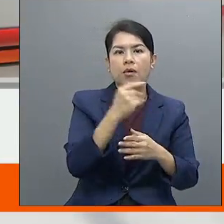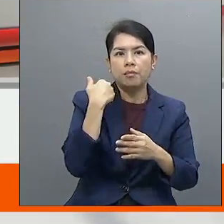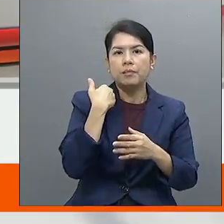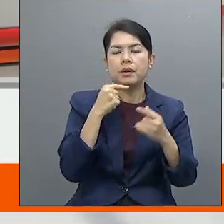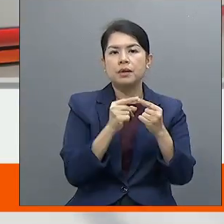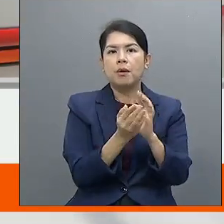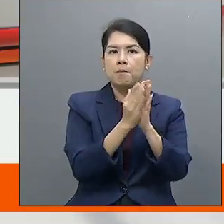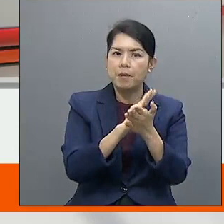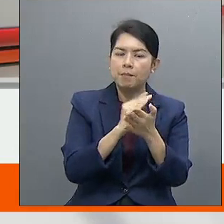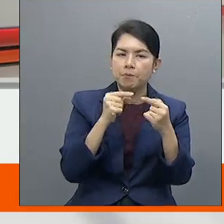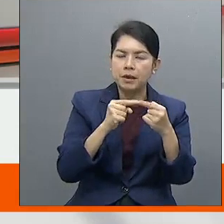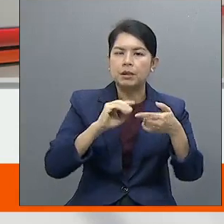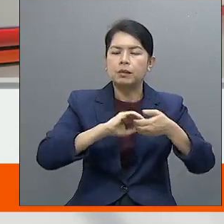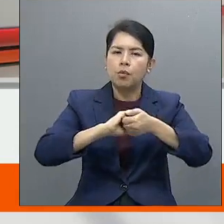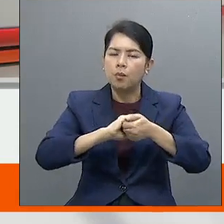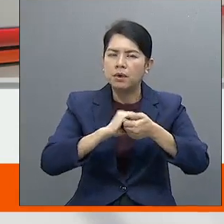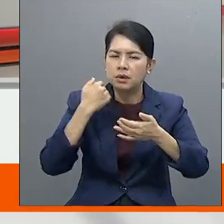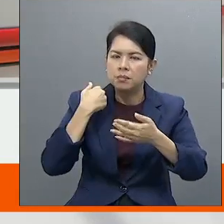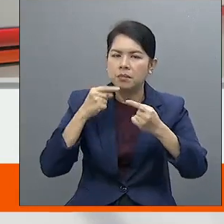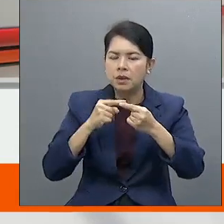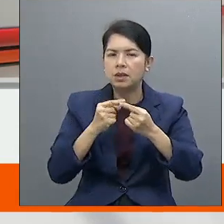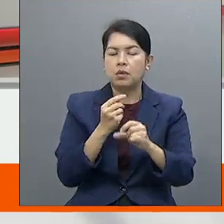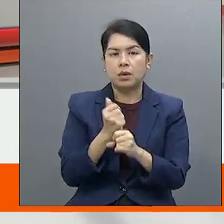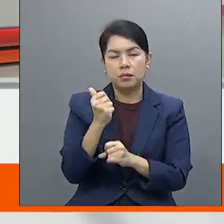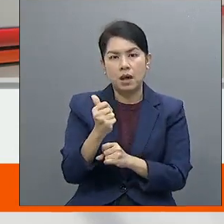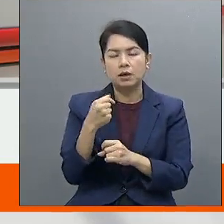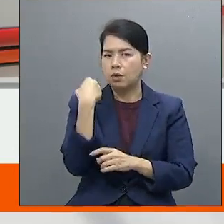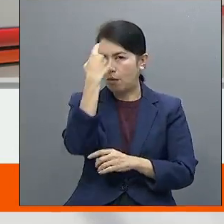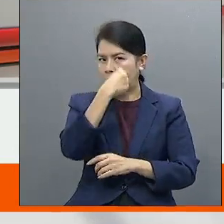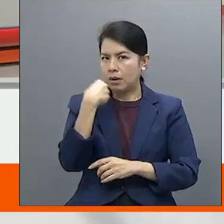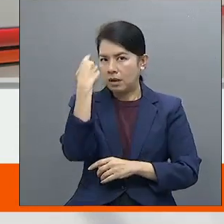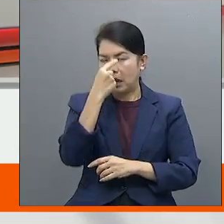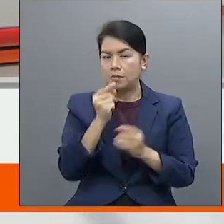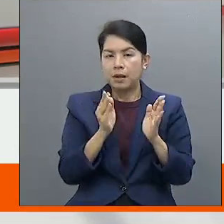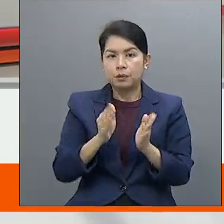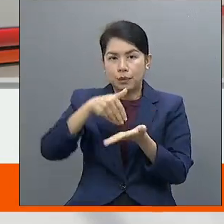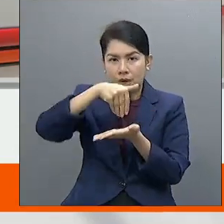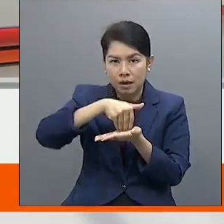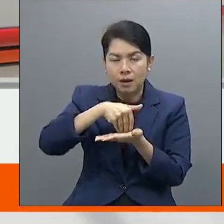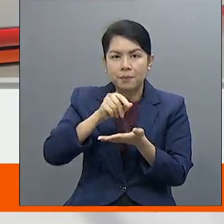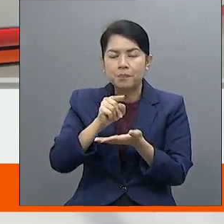กันได้คะ คือผมก็